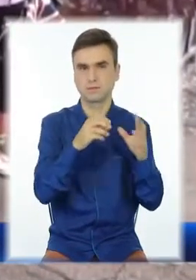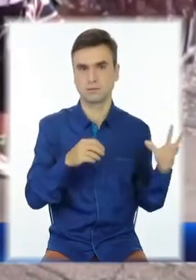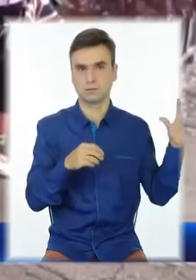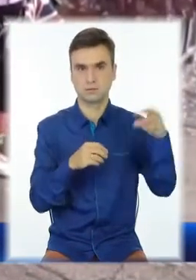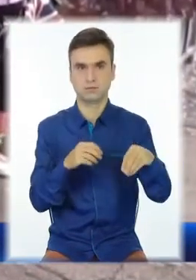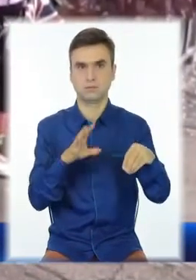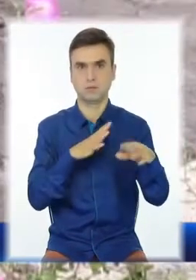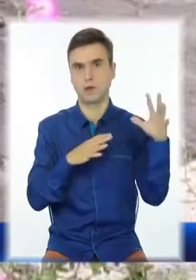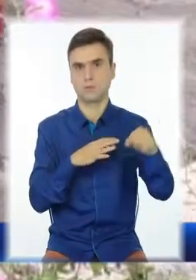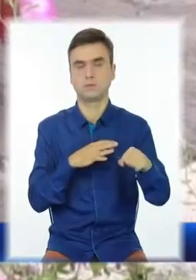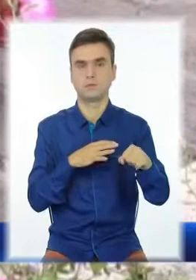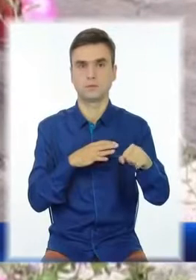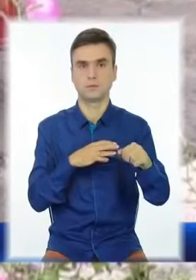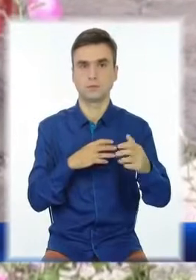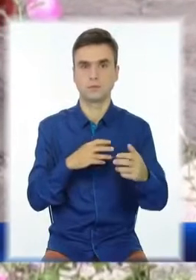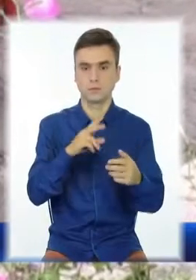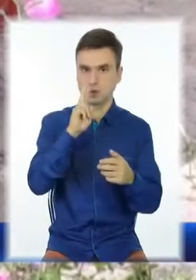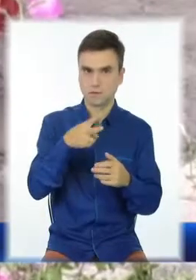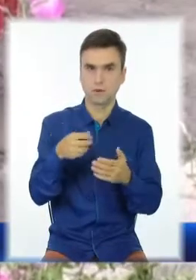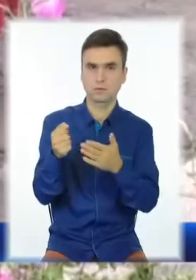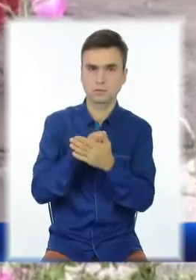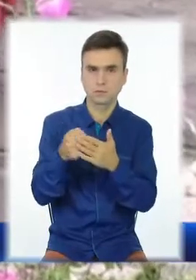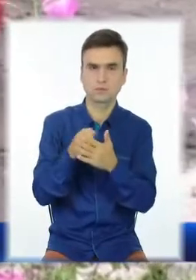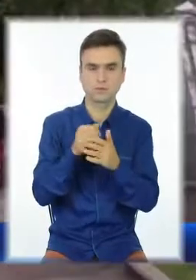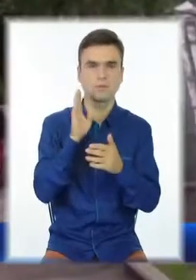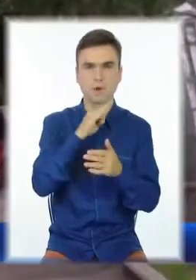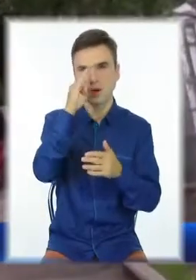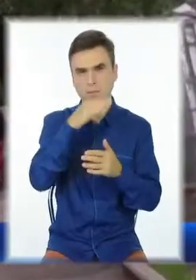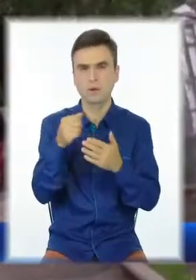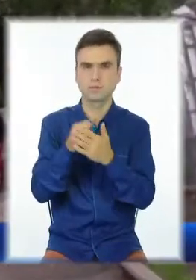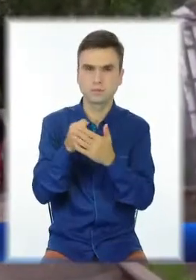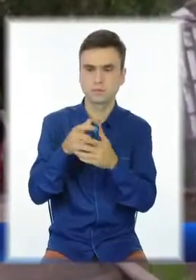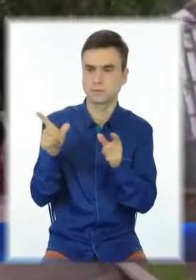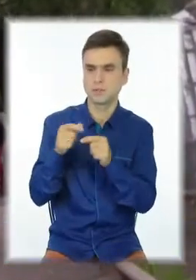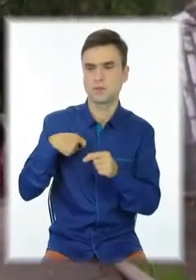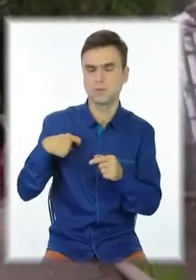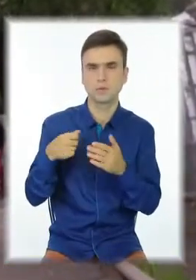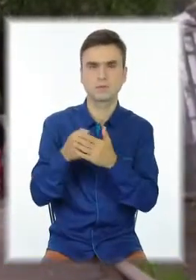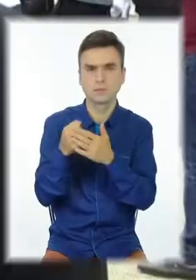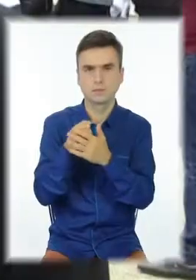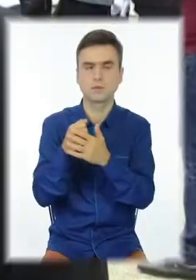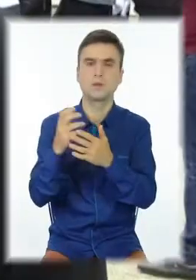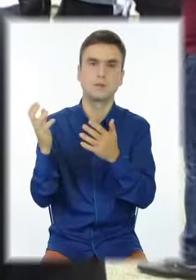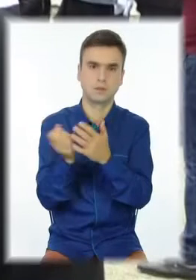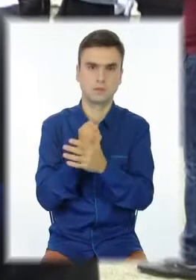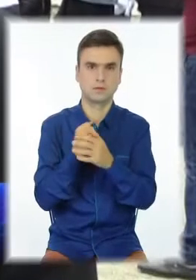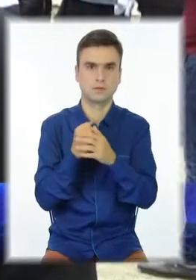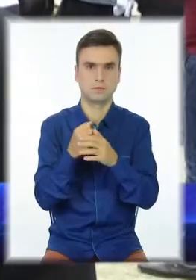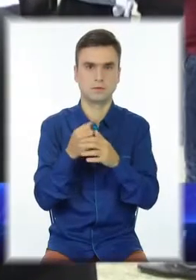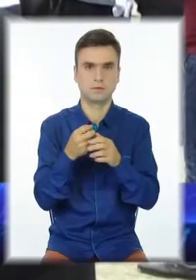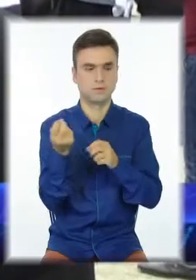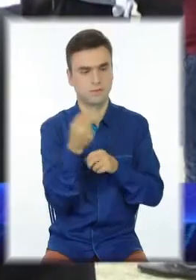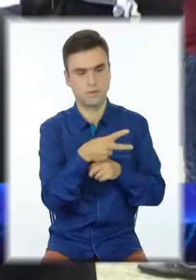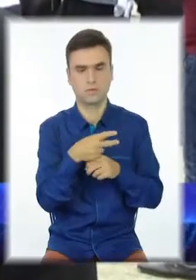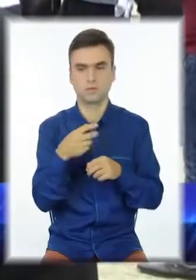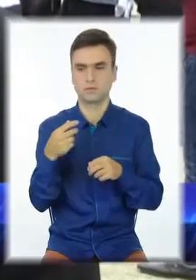і тільки у квітні батьки разом з депутатами домоглися, аби будівлю повернули учням та педагогам. Завдяки спільним зусиллям